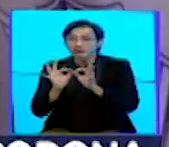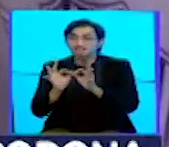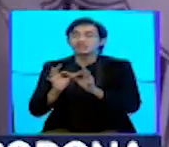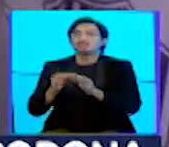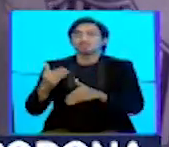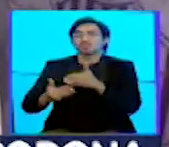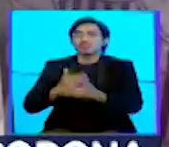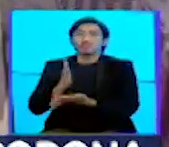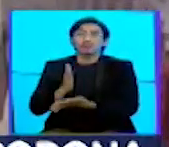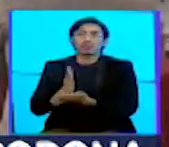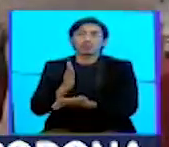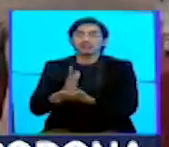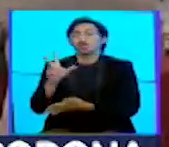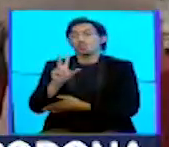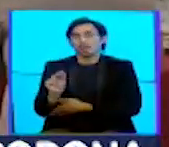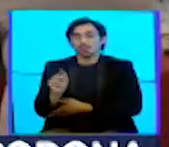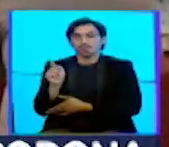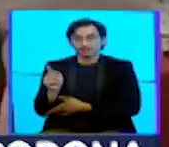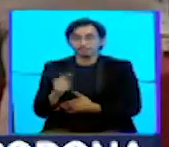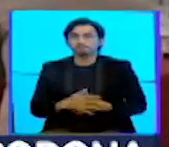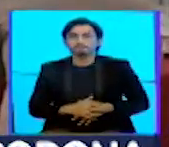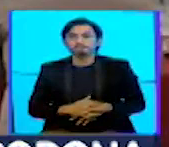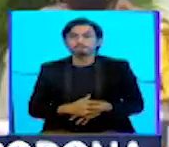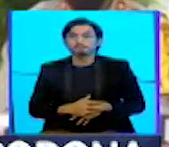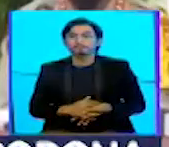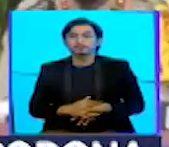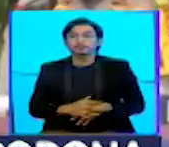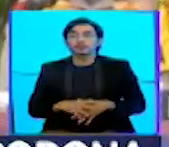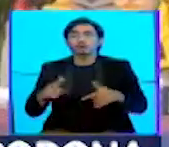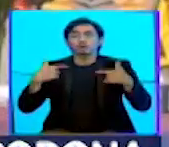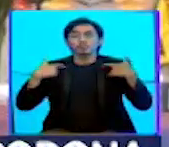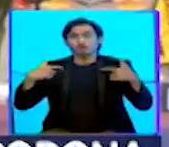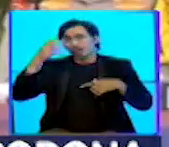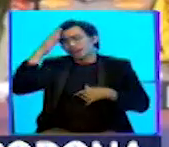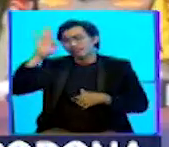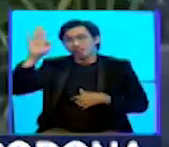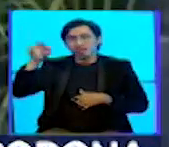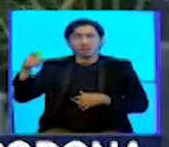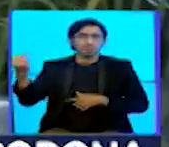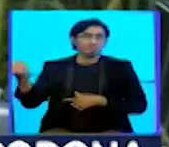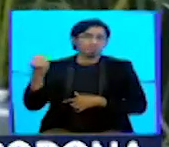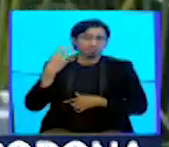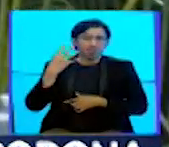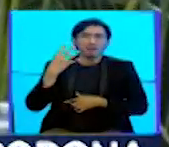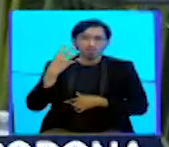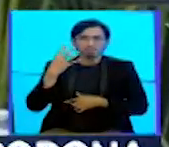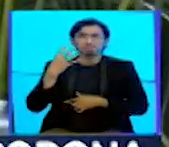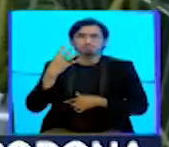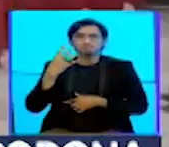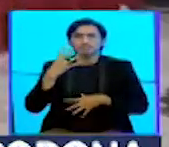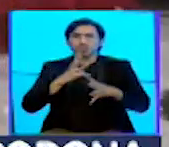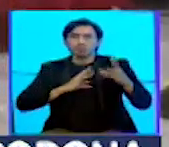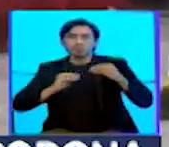Barat. Hal ini disampaikan Gubernur Jawa Barat Ridwan Kamil usai menggelar rapat komite penanganan COVID-19 di Gedung